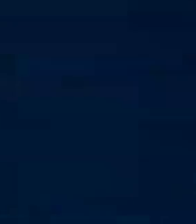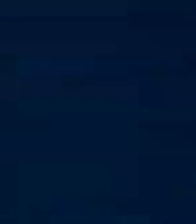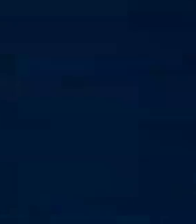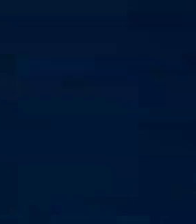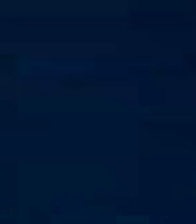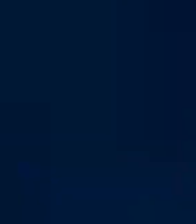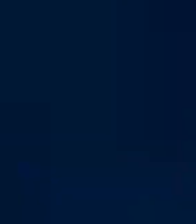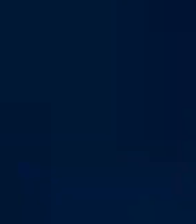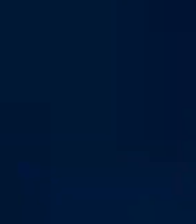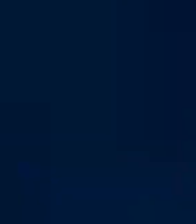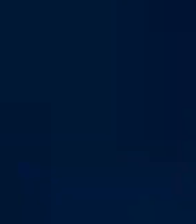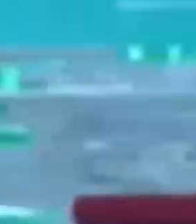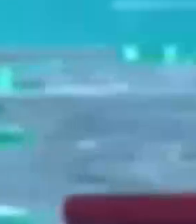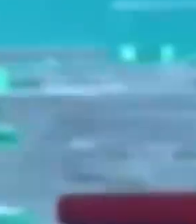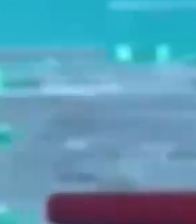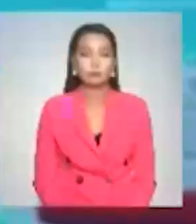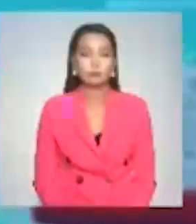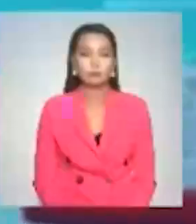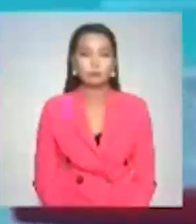1xbet.